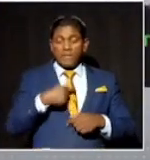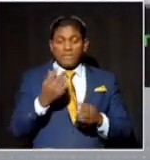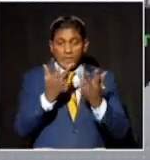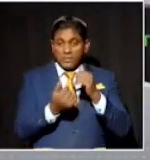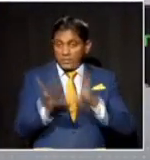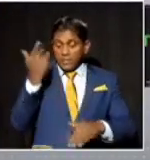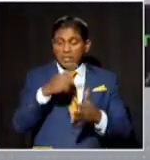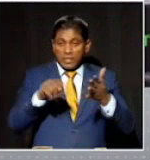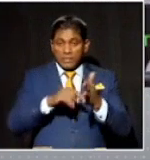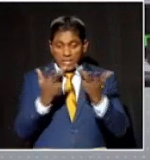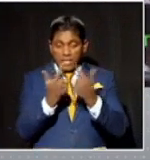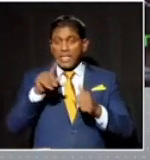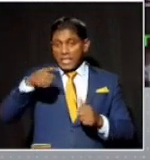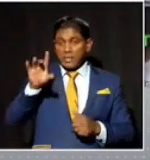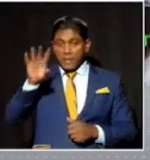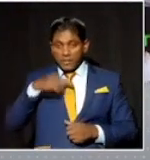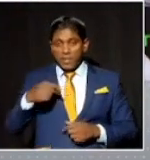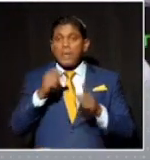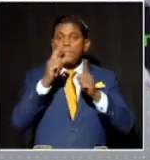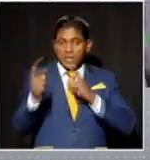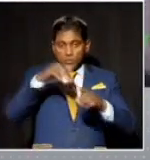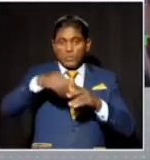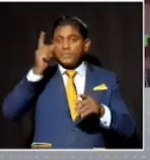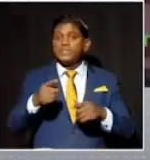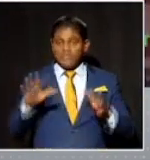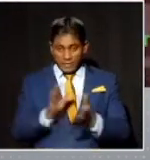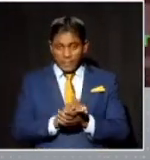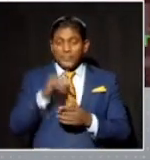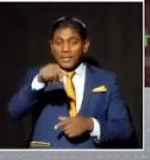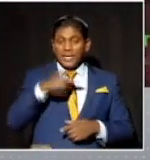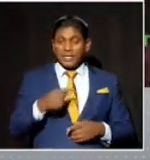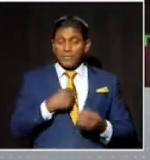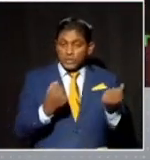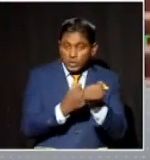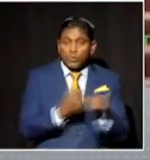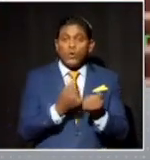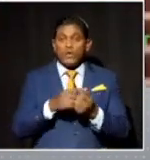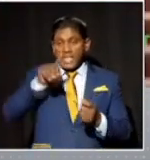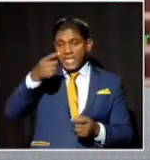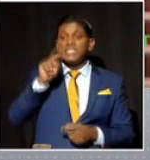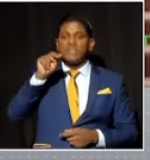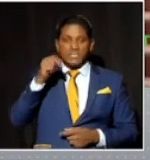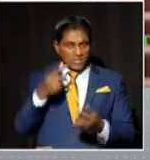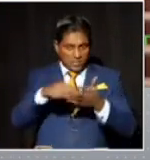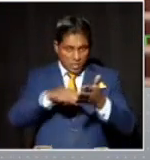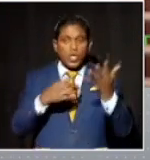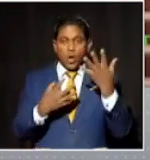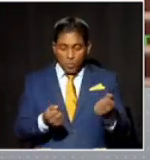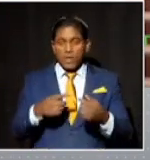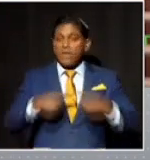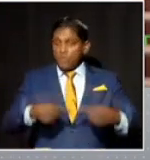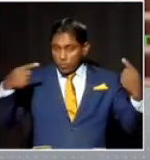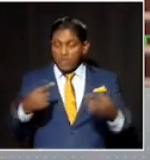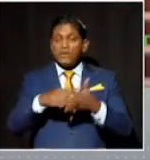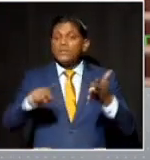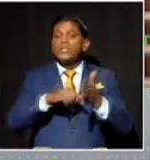පසොරුවේ පරිමේන්තුවේදී සම්මත වුණා. එහිදී පක්ෂව ඡන්ද 120ක් ලැබුණු අතර විපක්ෂව ලැබුණු ඡන්ද සංඛ්‍යාව 5ක්.